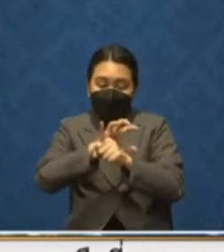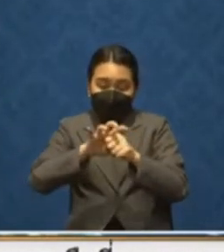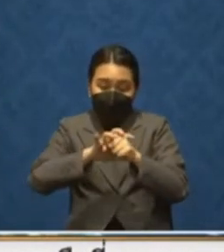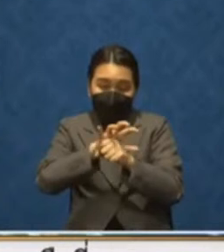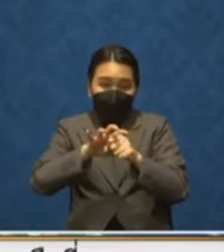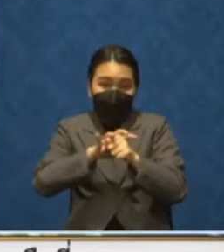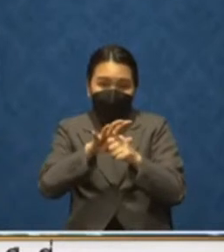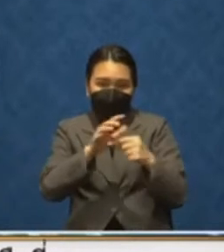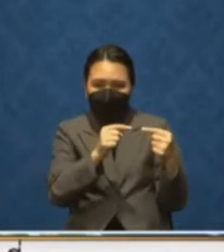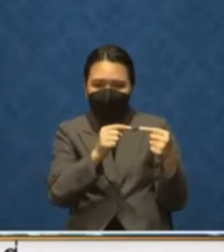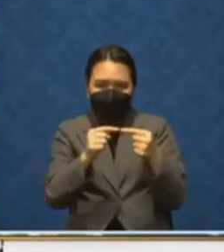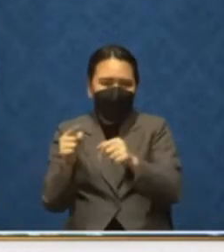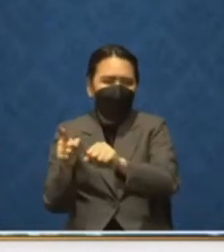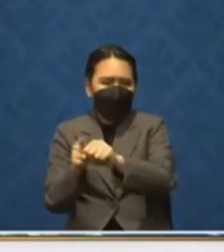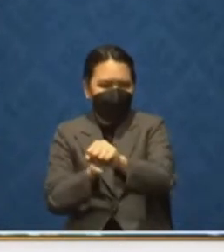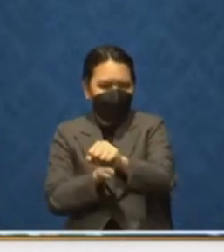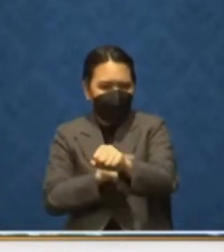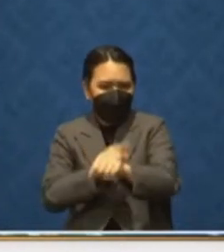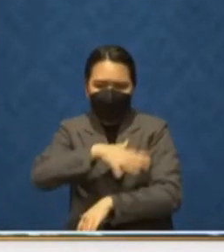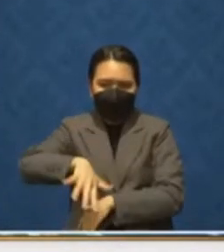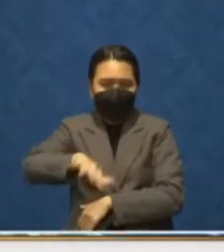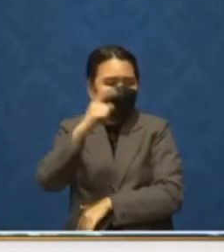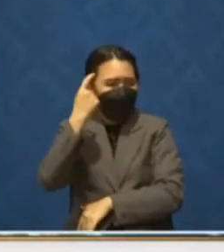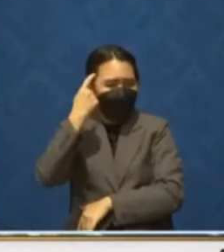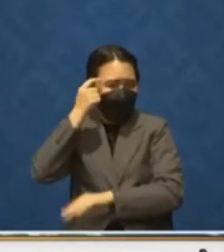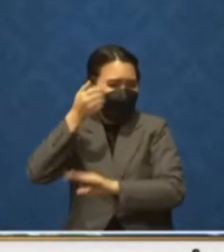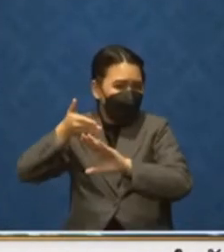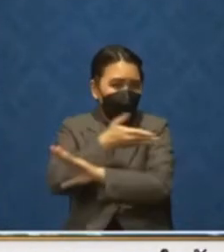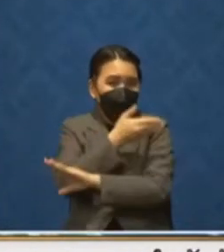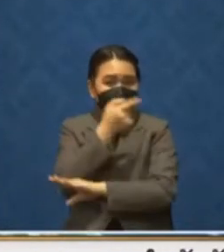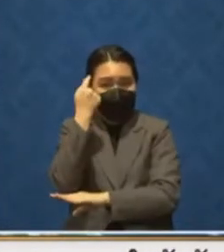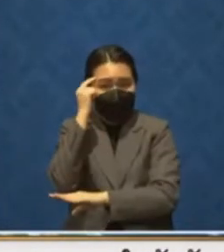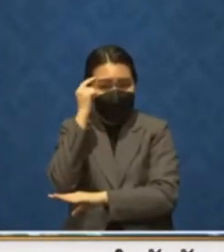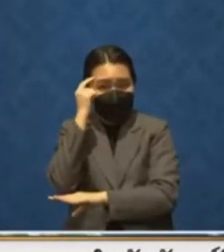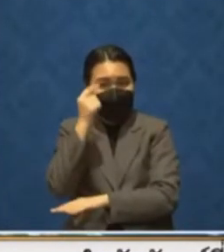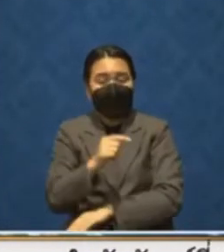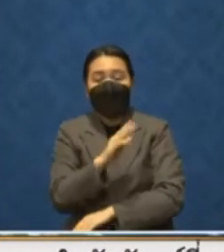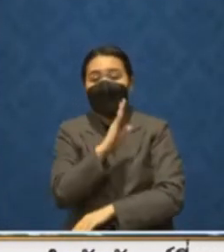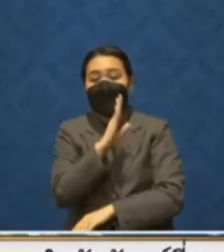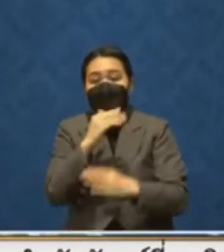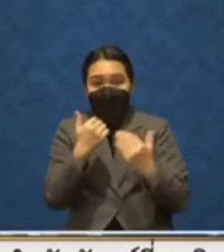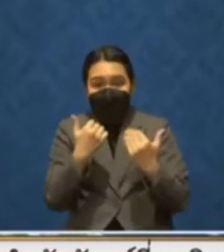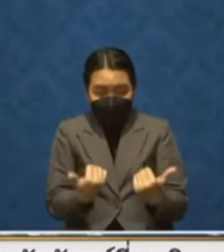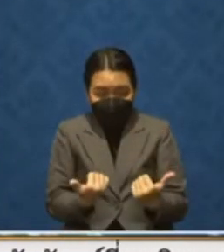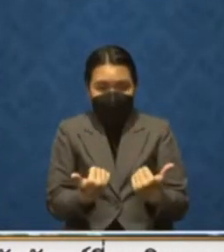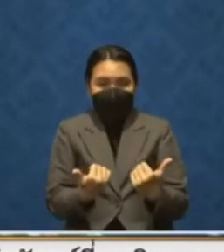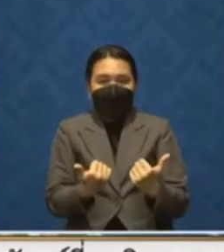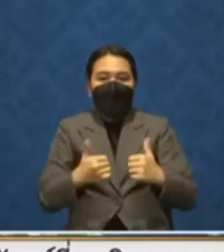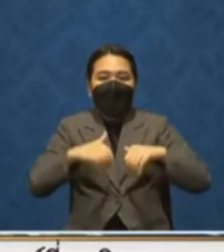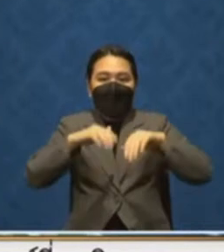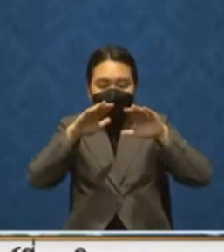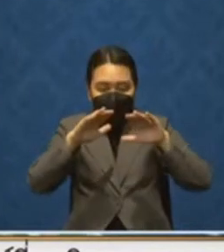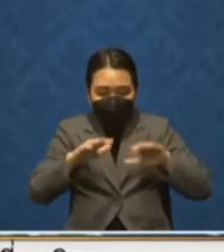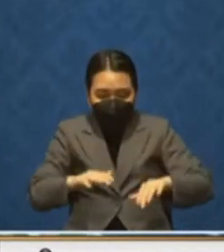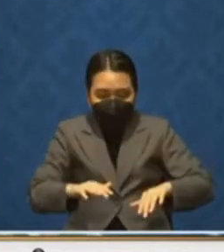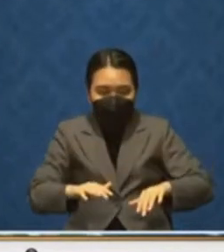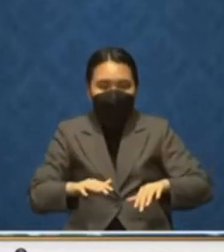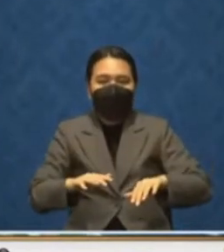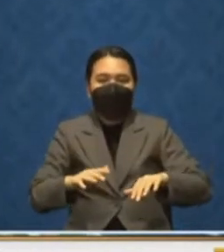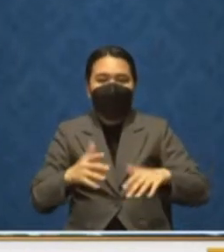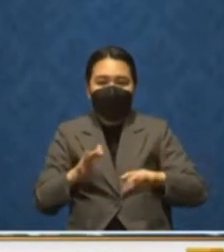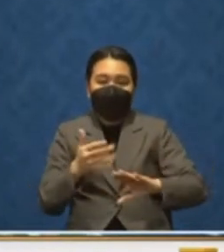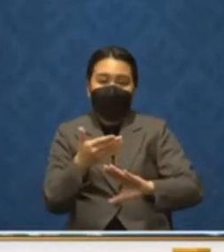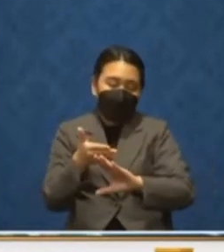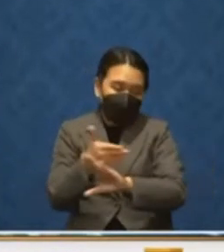เนื่องกันก็เป็นธรรมดาเมื่อปริมาณความต้องการมันลดลงกำลังการกรีดมันต้องสร้างก่อนหน้า